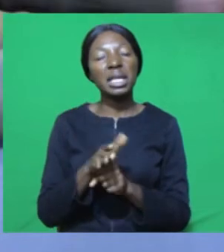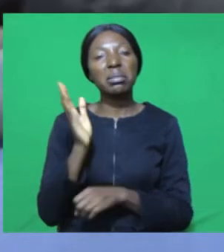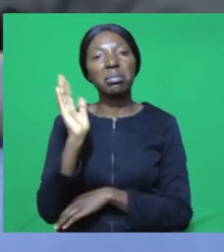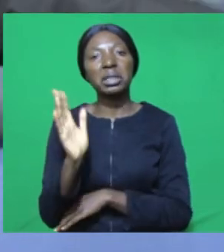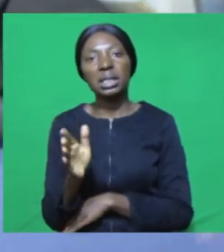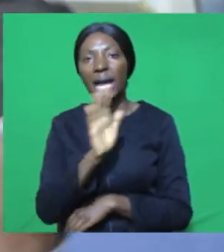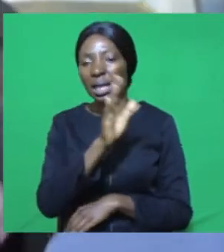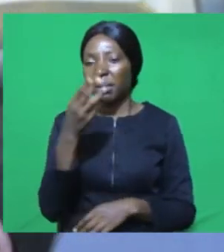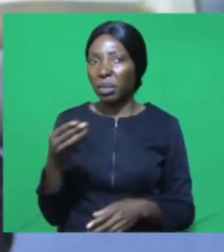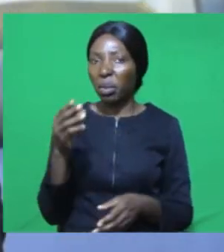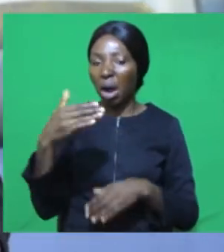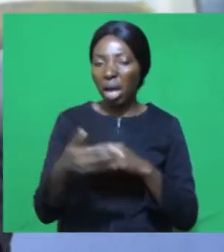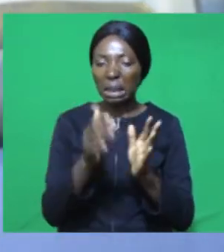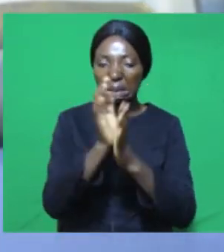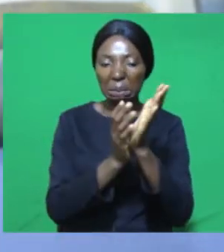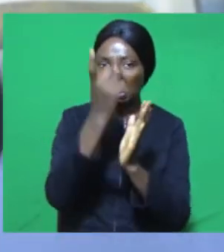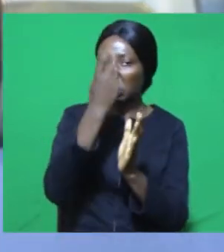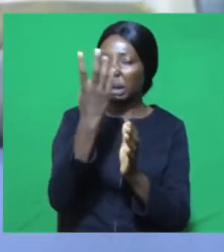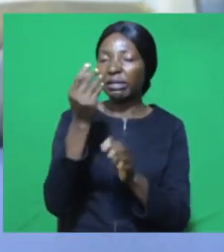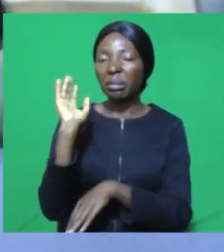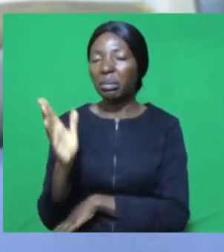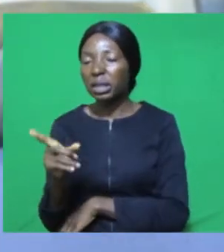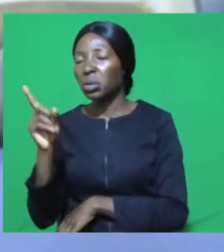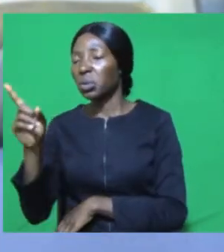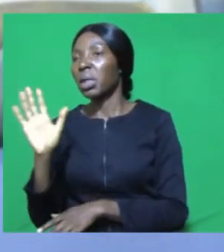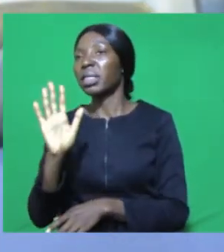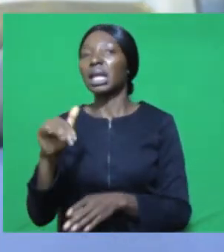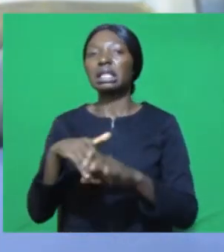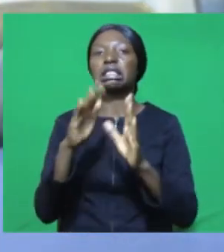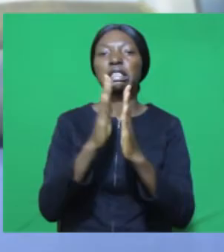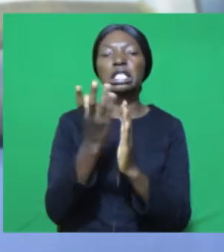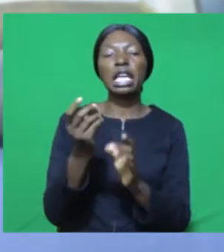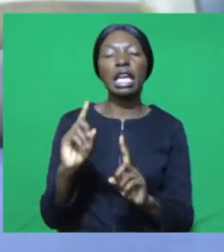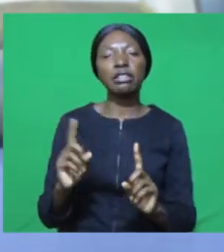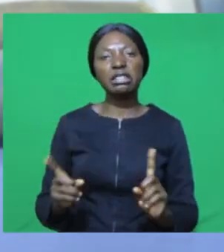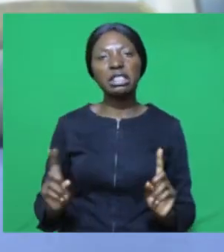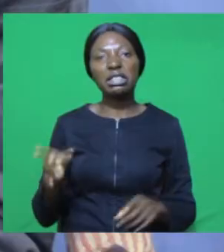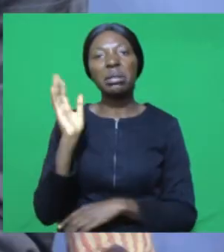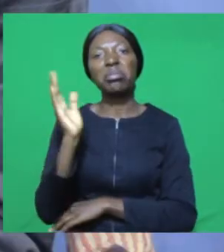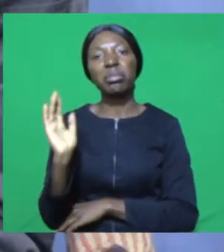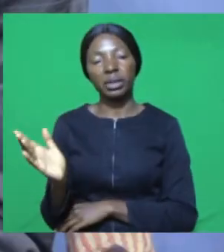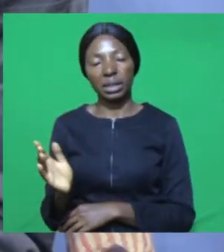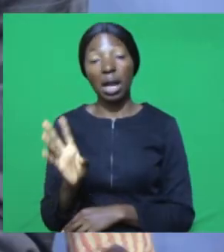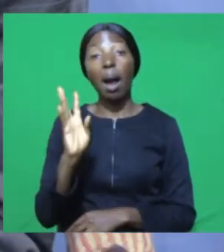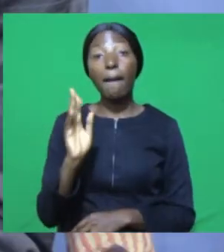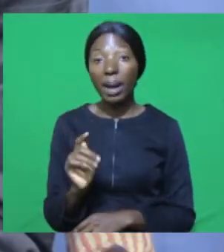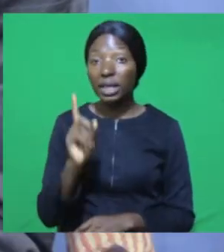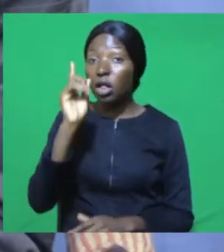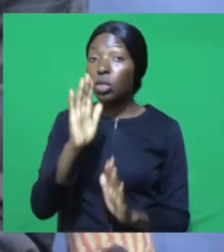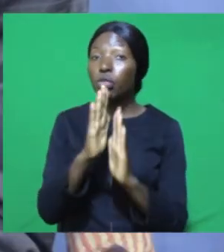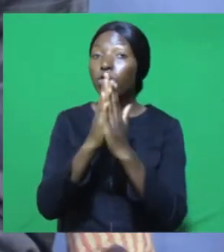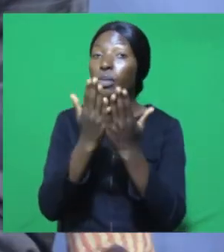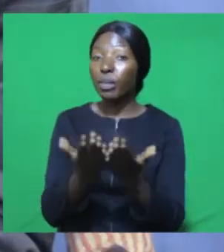sezvasi chakadani kakika vangeri ari muzasi medomba ane kaka ari muhole ari kane kaka but hanzi vangeri yakamirirwa kuti